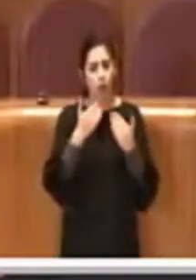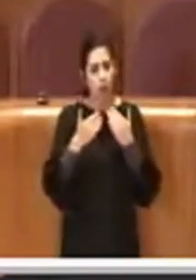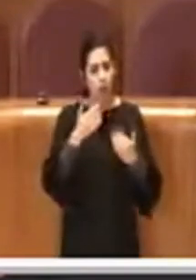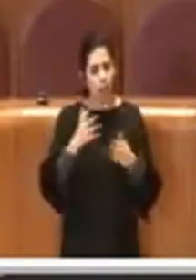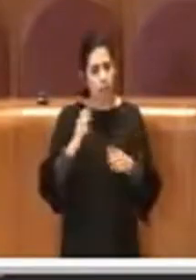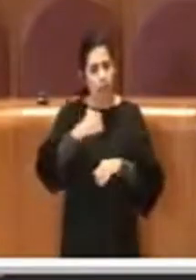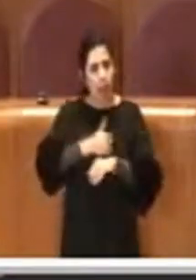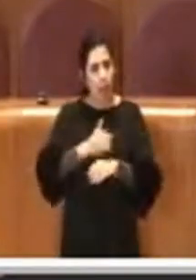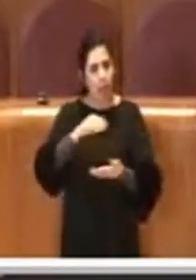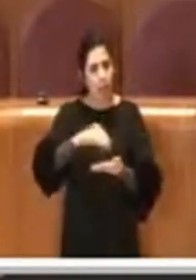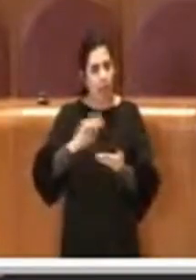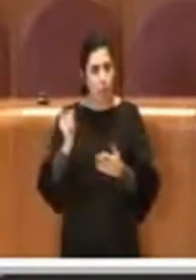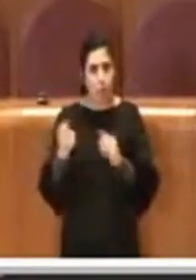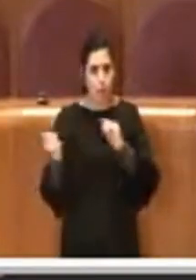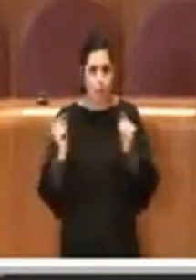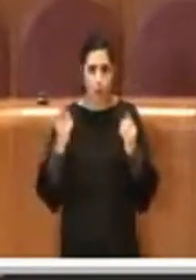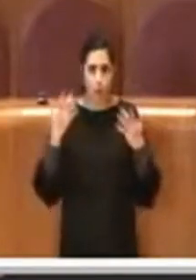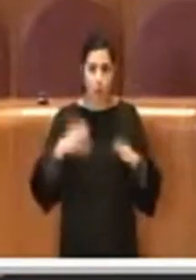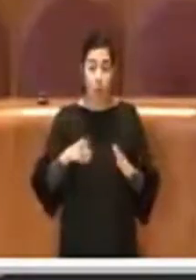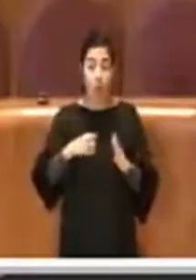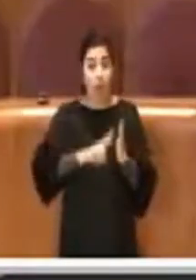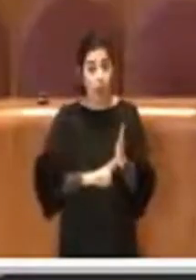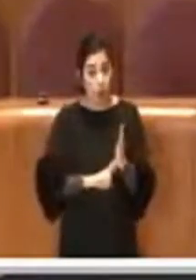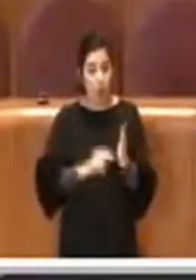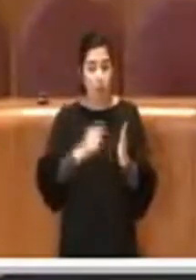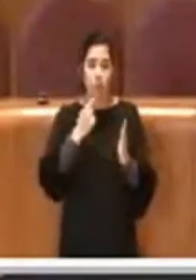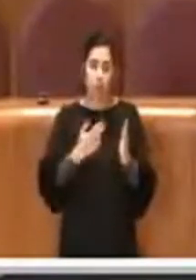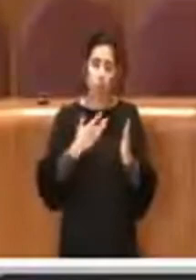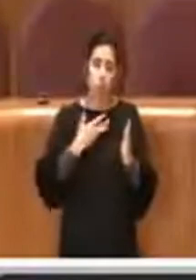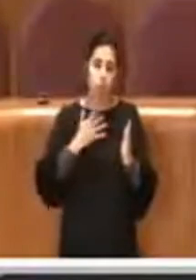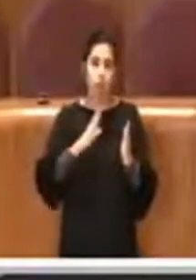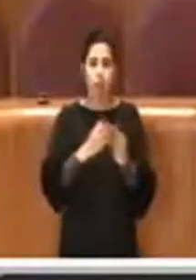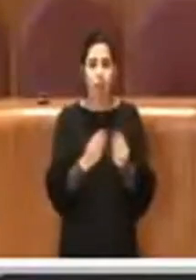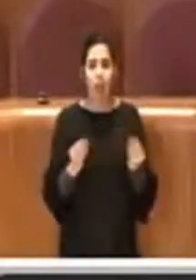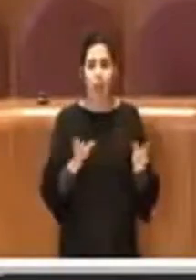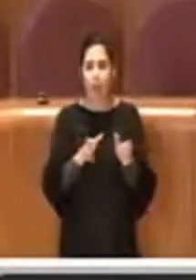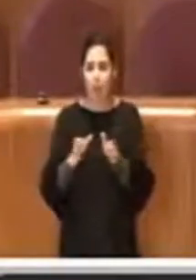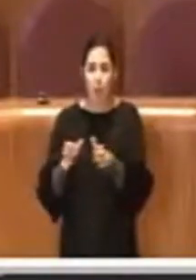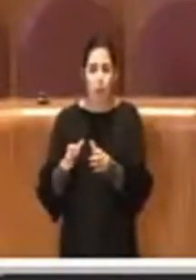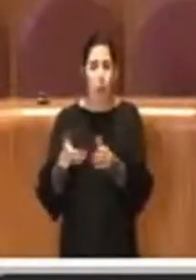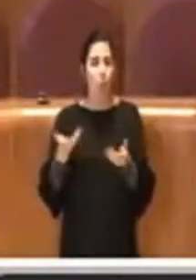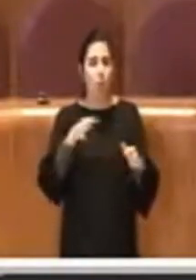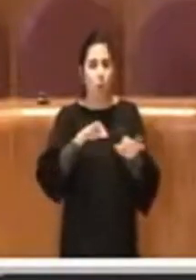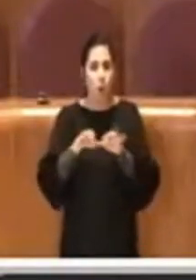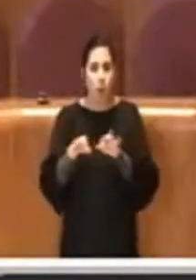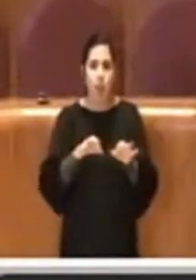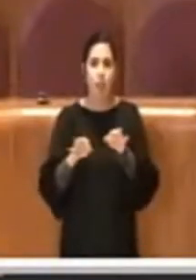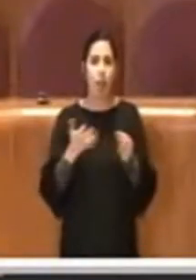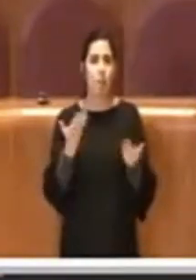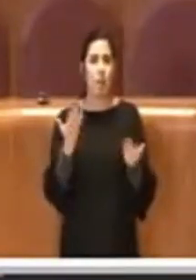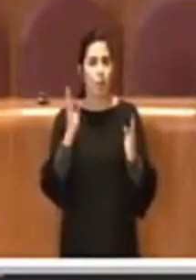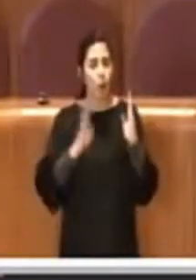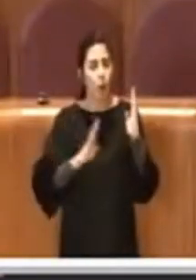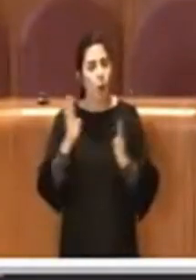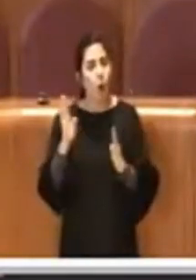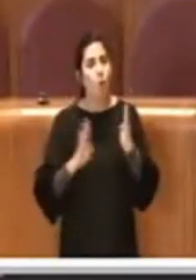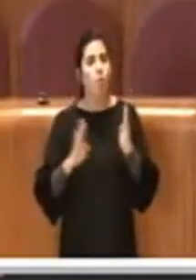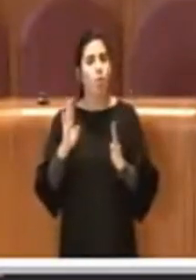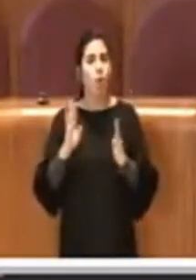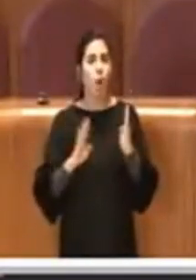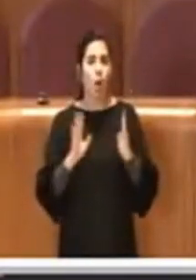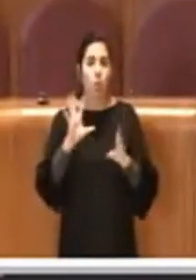di funzioni di raccordo, di gruppi di confronto e tavoli di lavoro proprio tra i soggetti